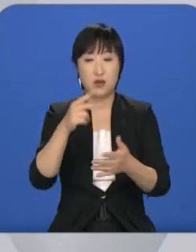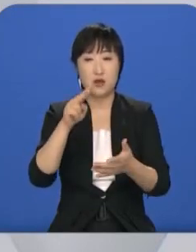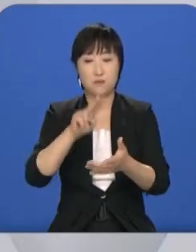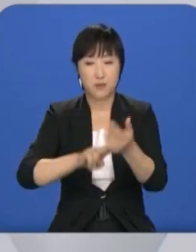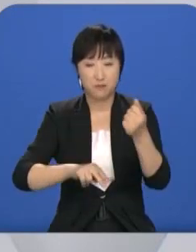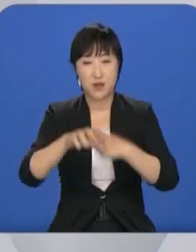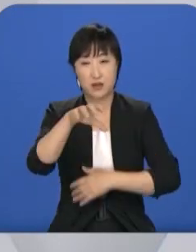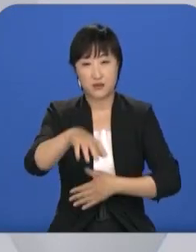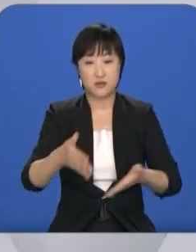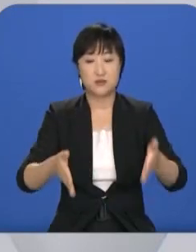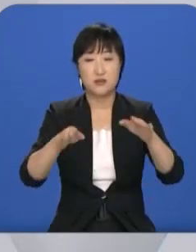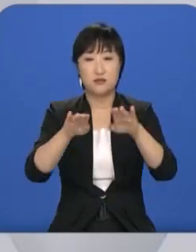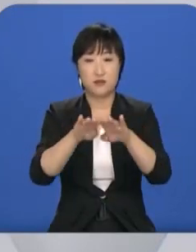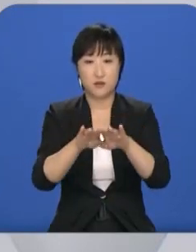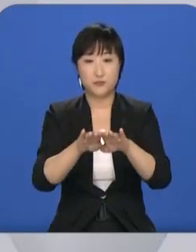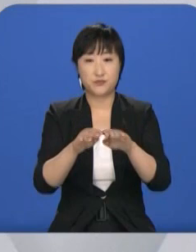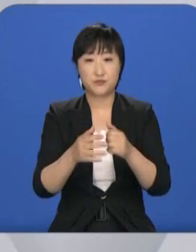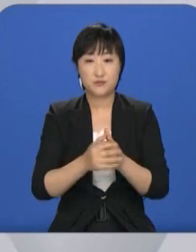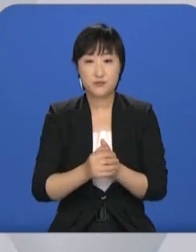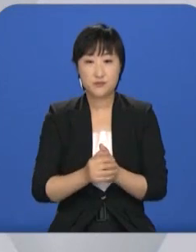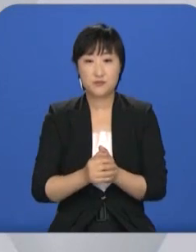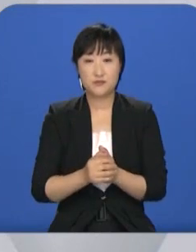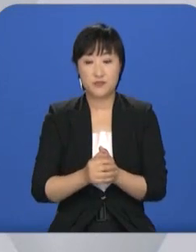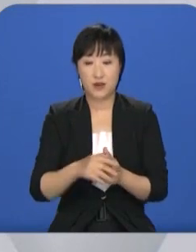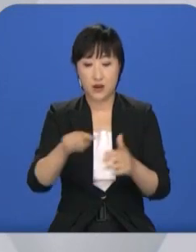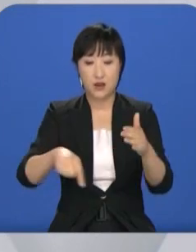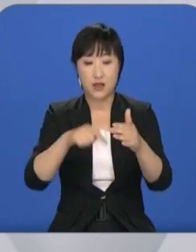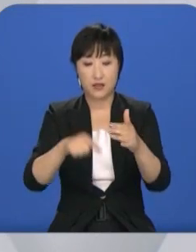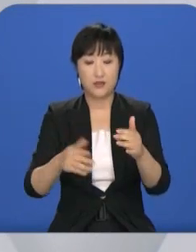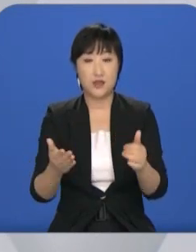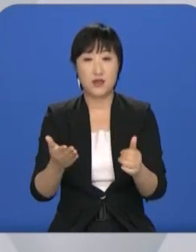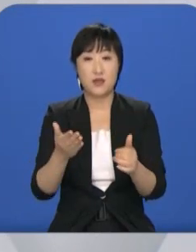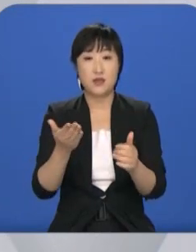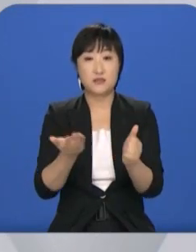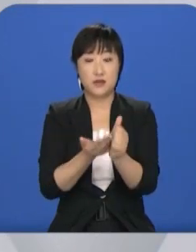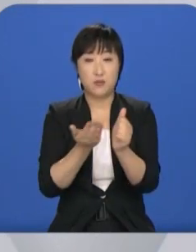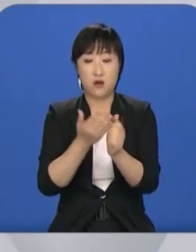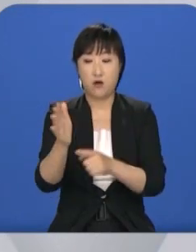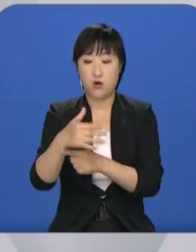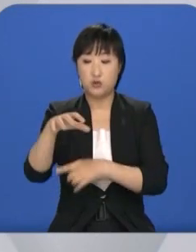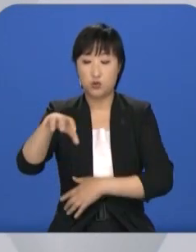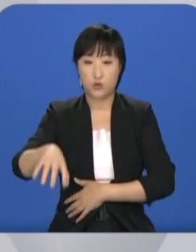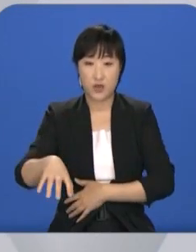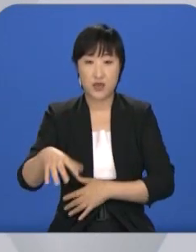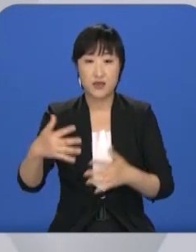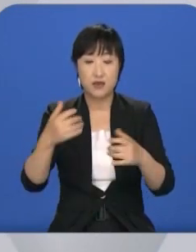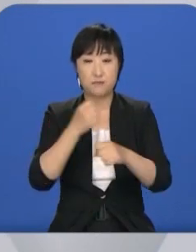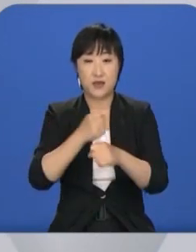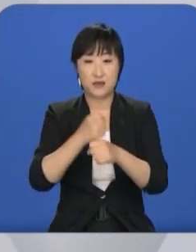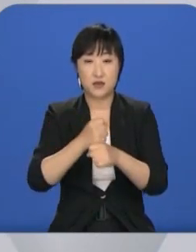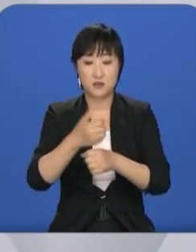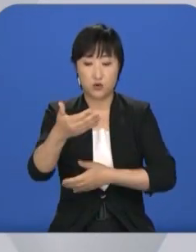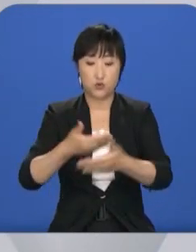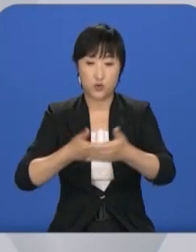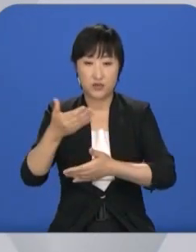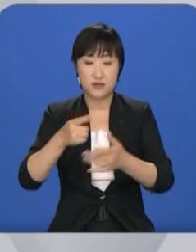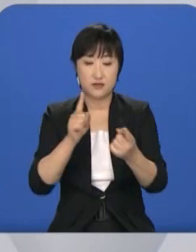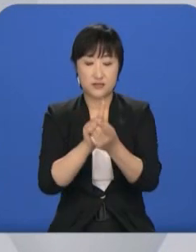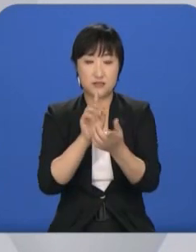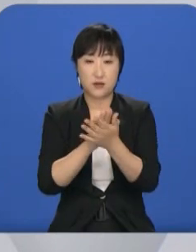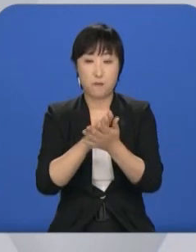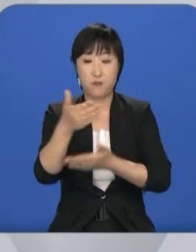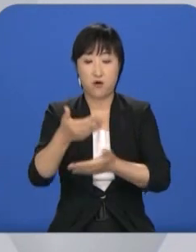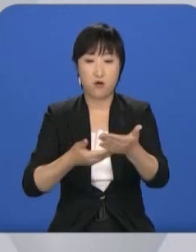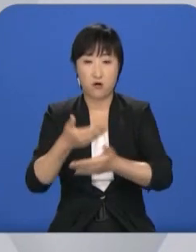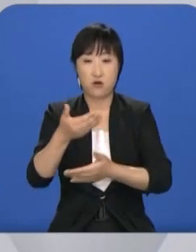유통공사 설립입니다. 전문 유통인을 영입해서 관내 장목반 5,000개 생산자 조합과 유통회사 간